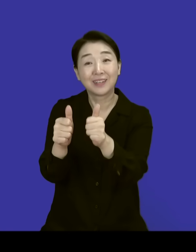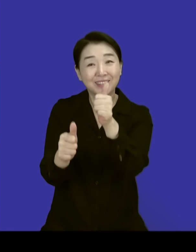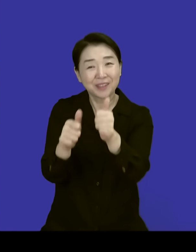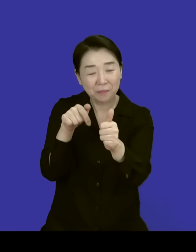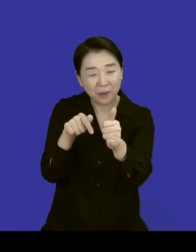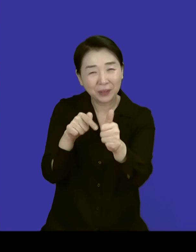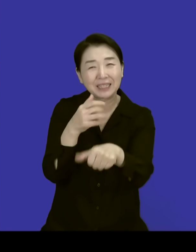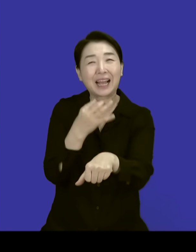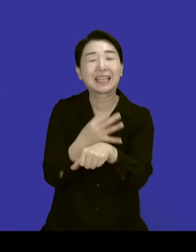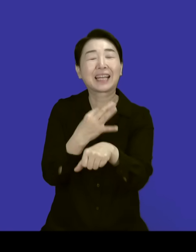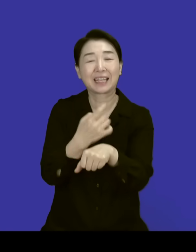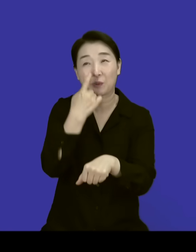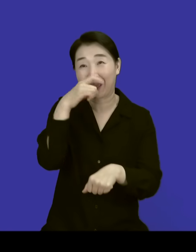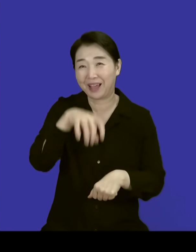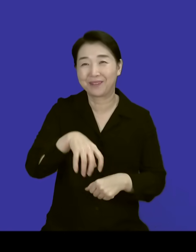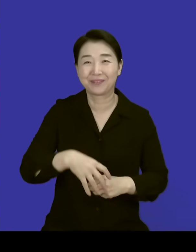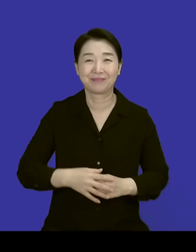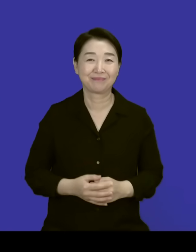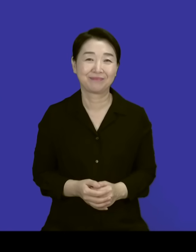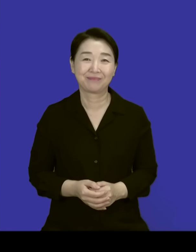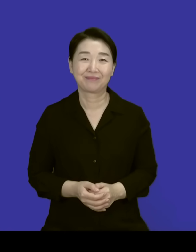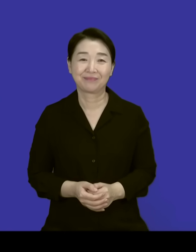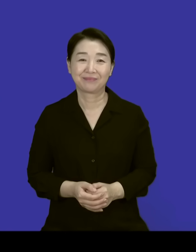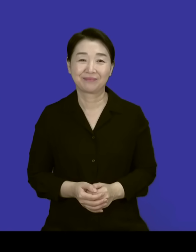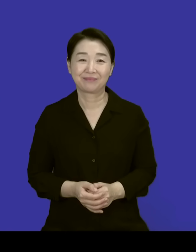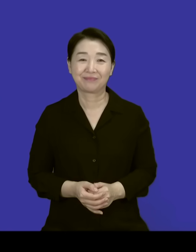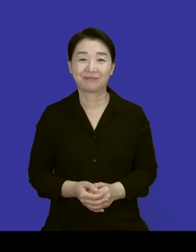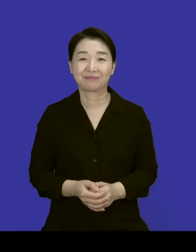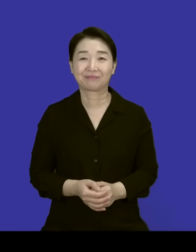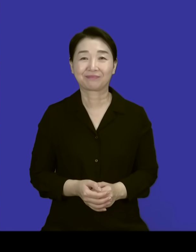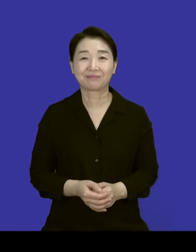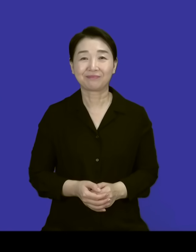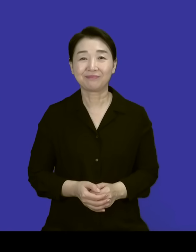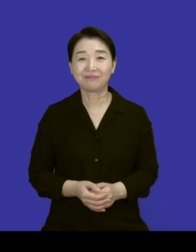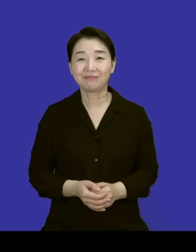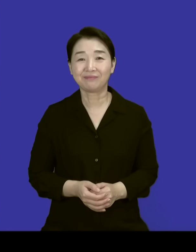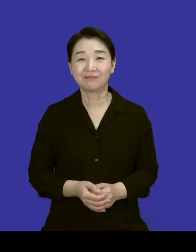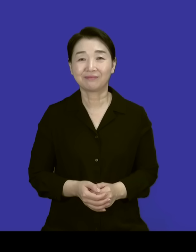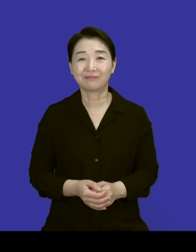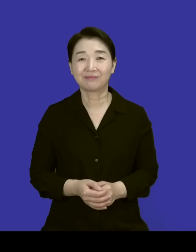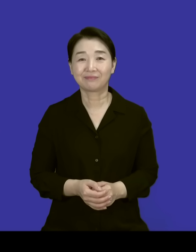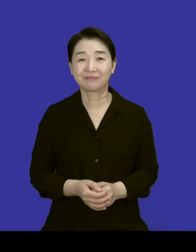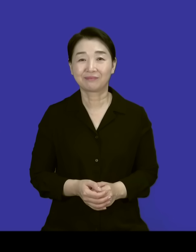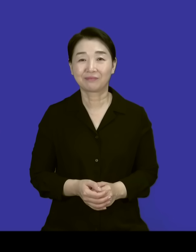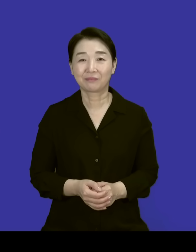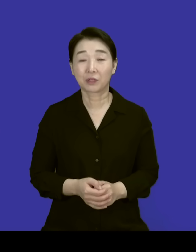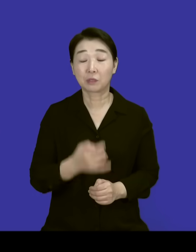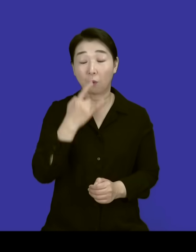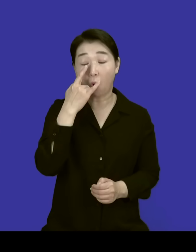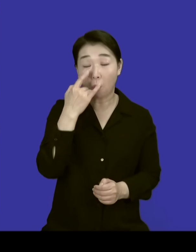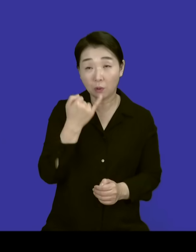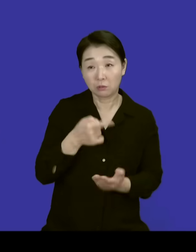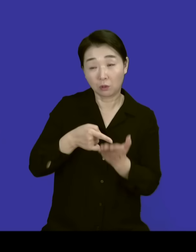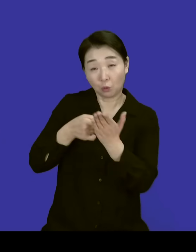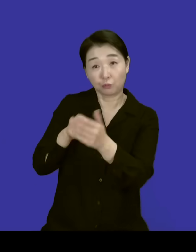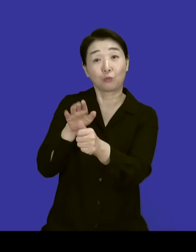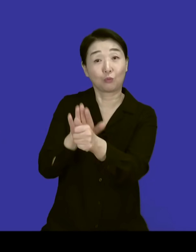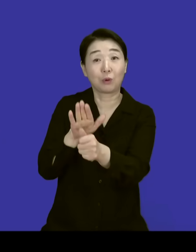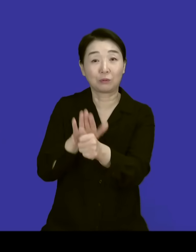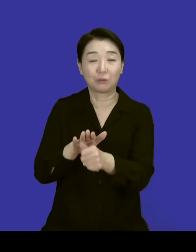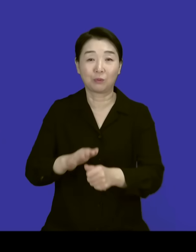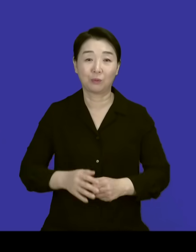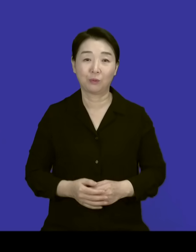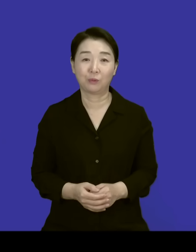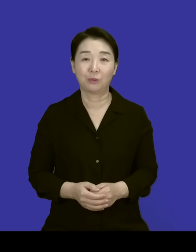뭐가 있겠어요. 그렇죠. 학원이니까 네네네. 뭐 학원비 받으려고 그렇죠, 하고 그렇죠. 근데 끊어주셨어요, 어머니가. 그래서 거기를 그